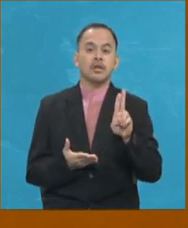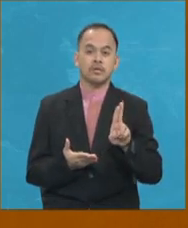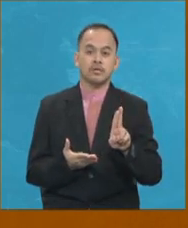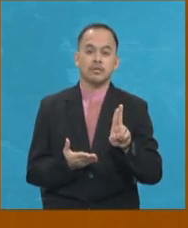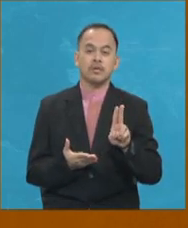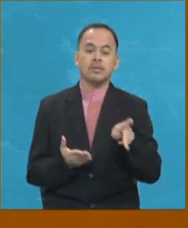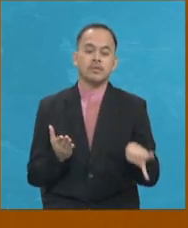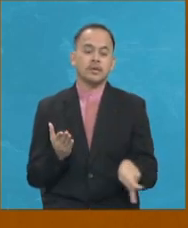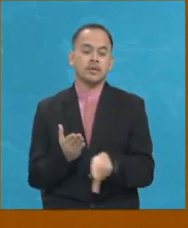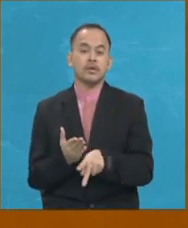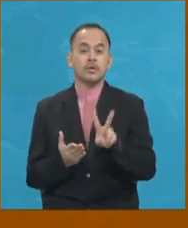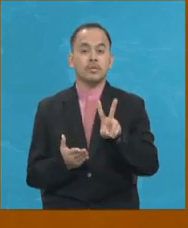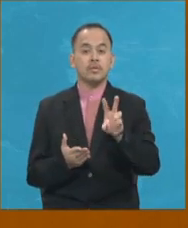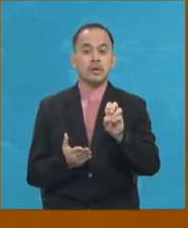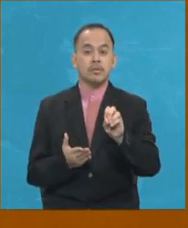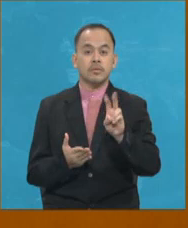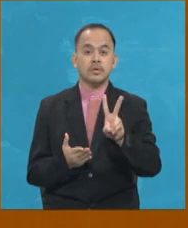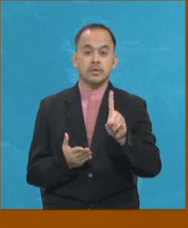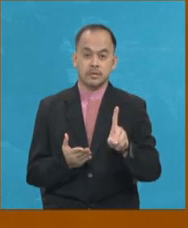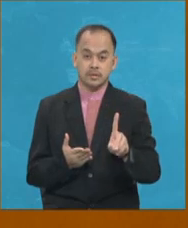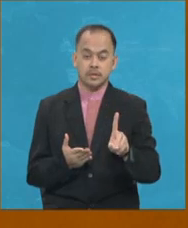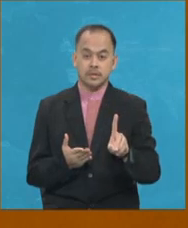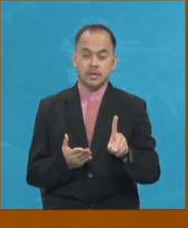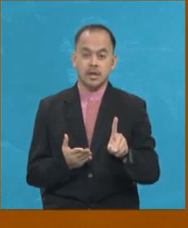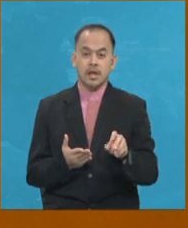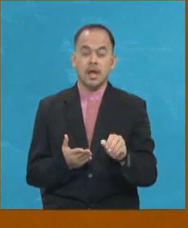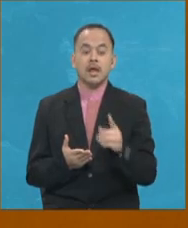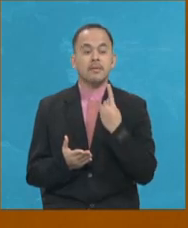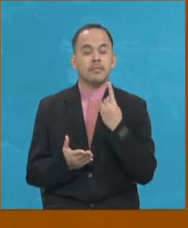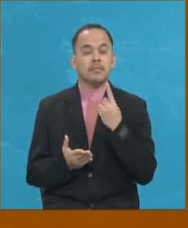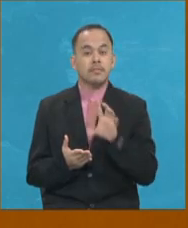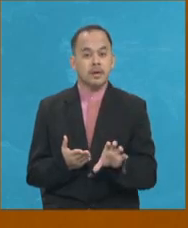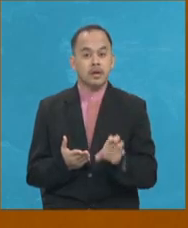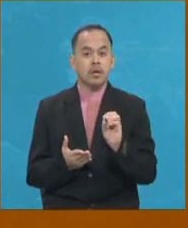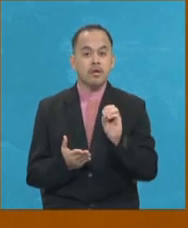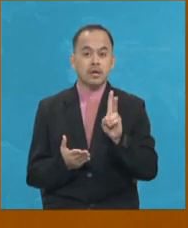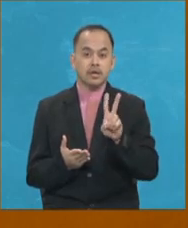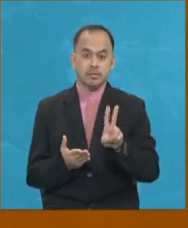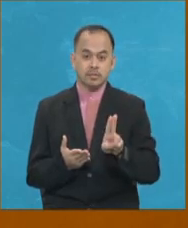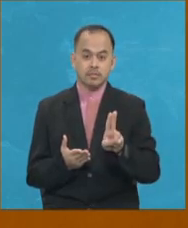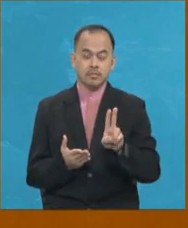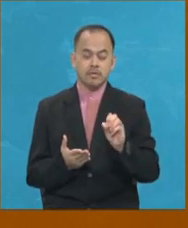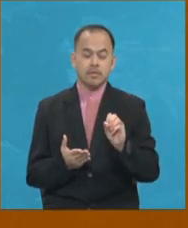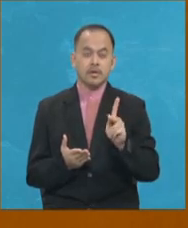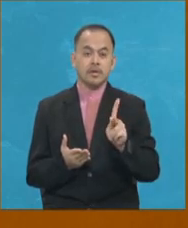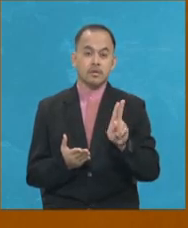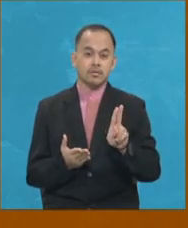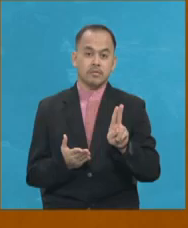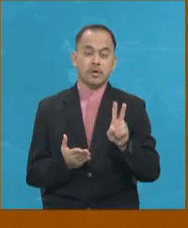pindahan 2021 dan perintah orang-orang upaya